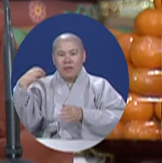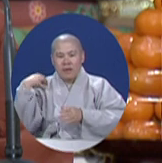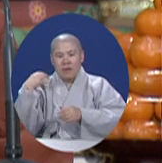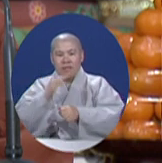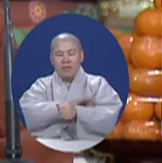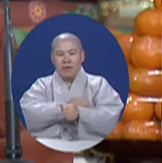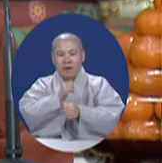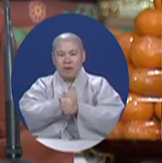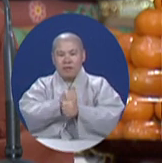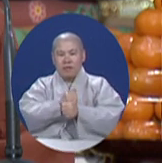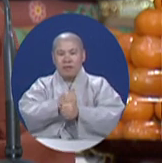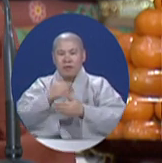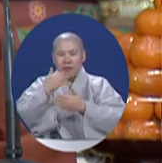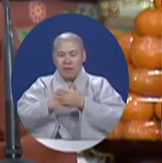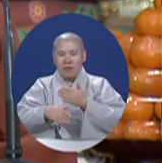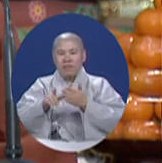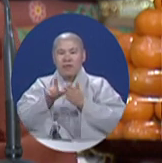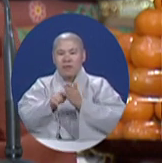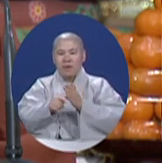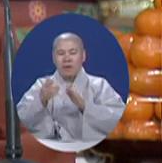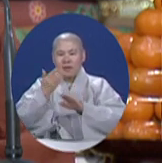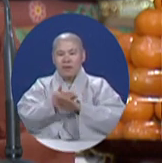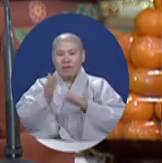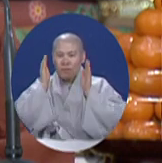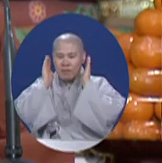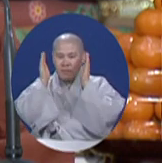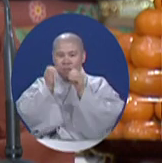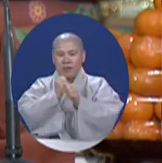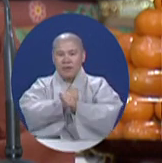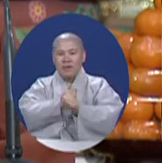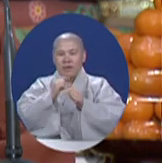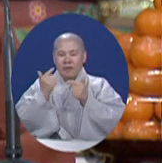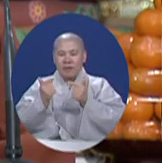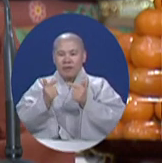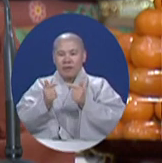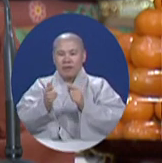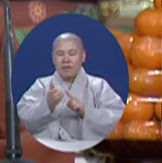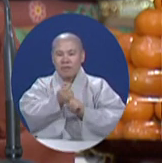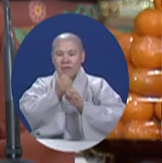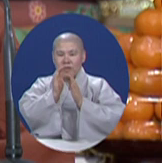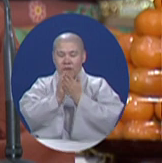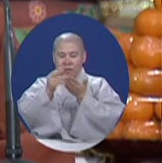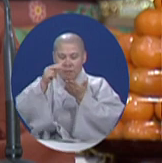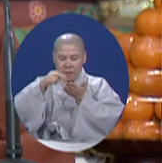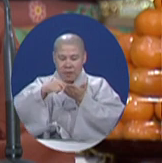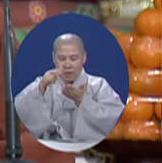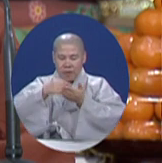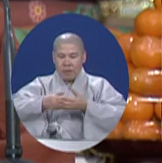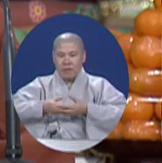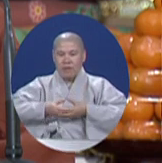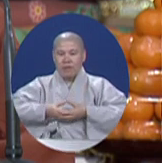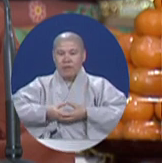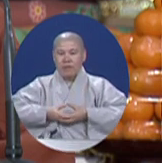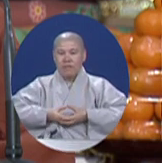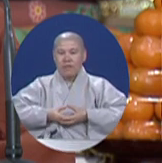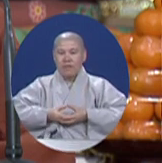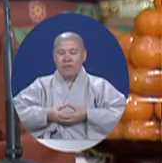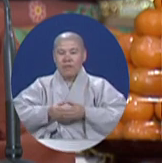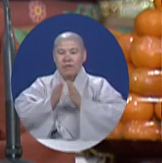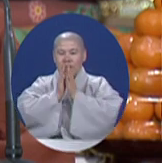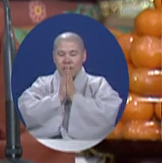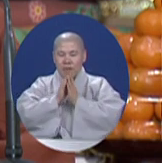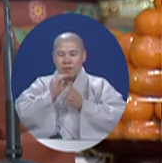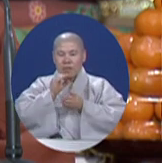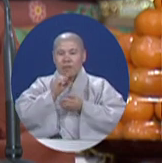시간에는 다른 공부를 하는 게 아니라 경을 본다든지 좌선을 한다든지